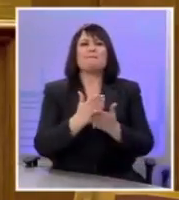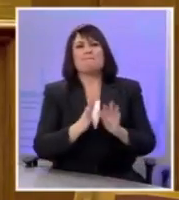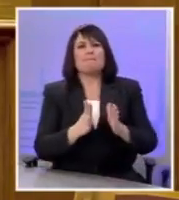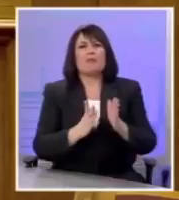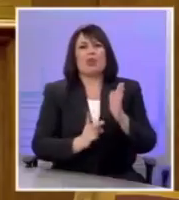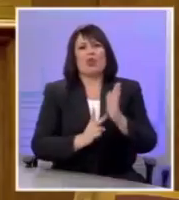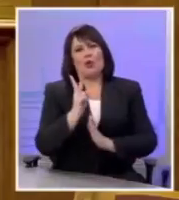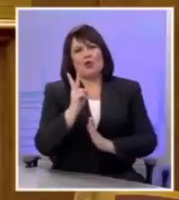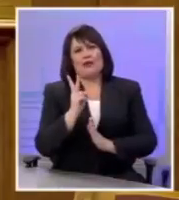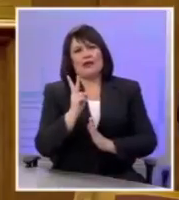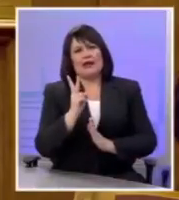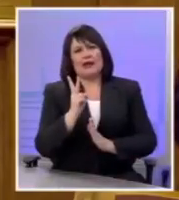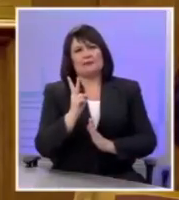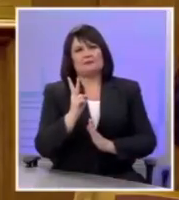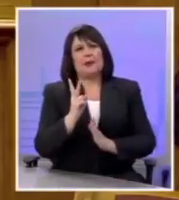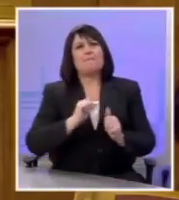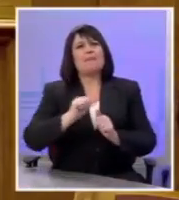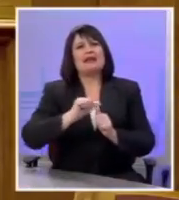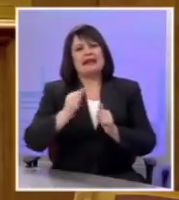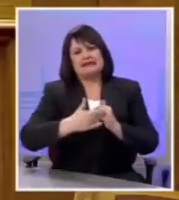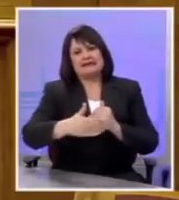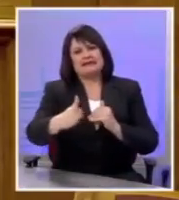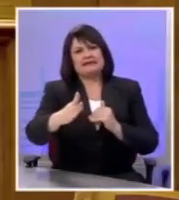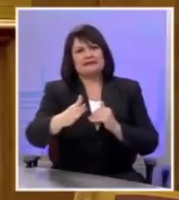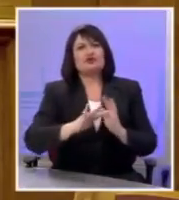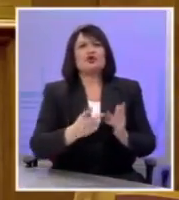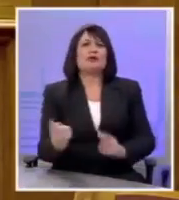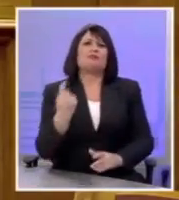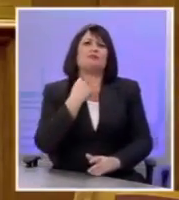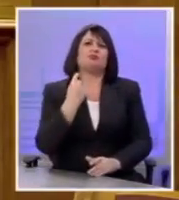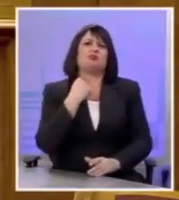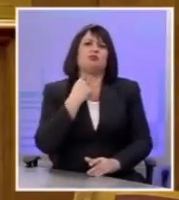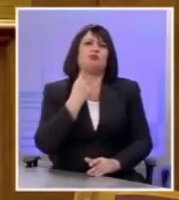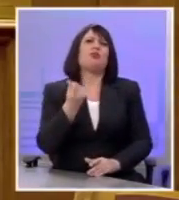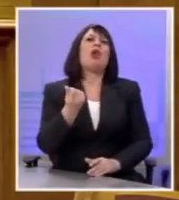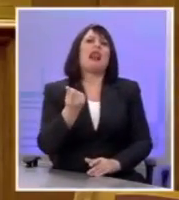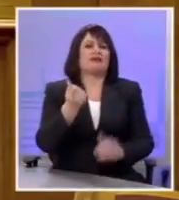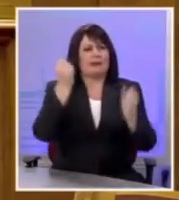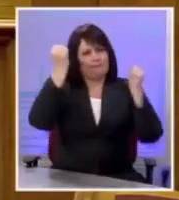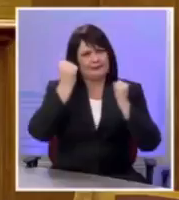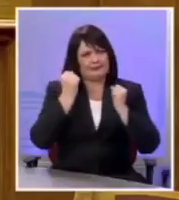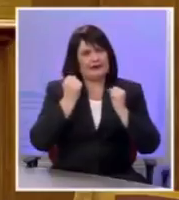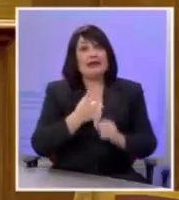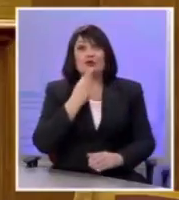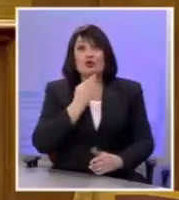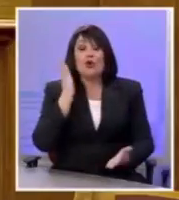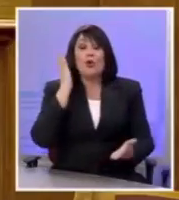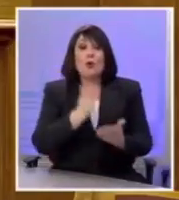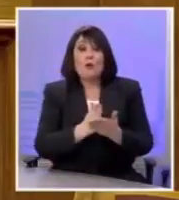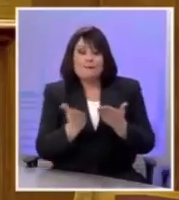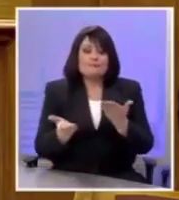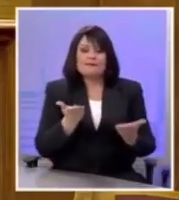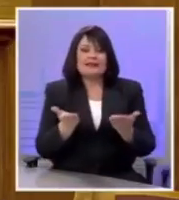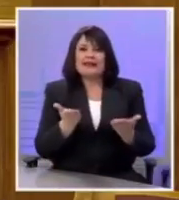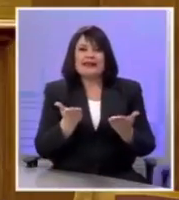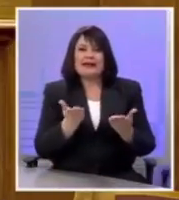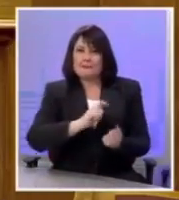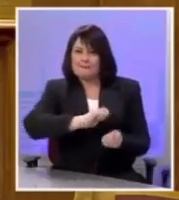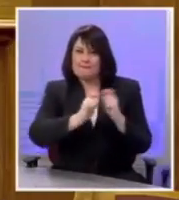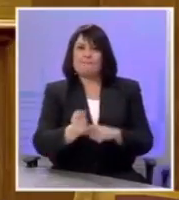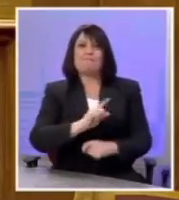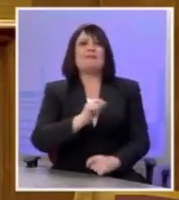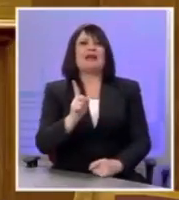12 μηνών, θα χάναμε πάρα πολλά χρήματα. Και γι' αυτό αποφασίσαμε να μην τις